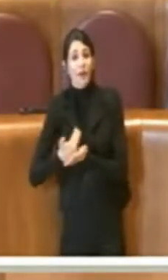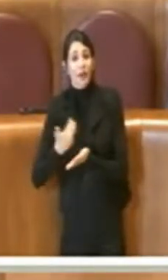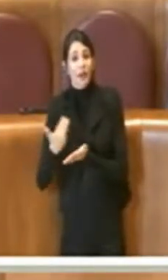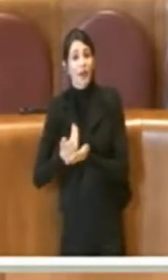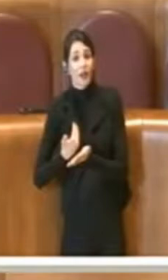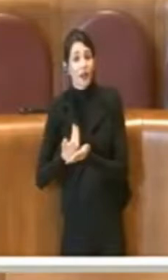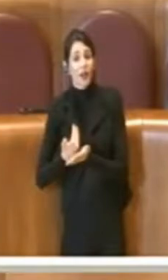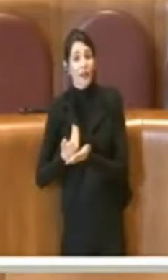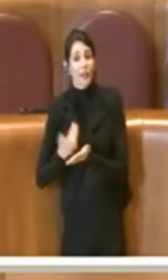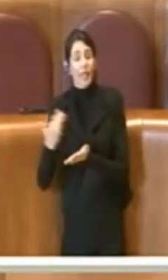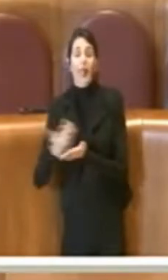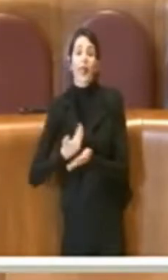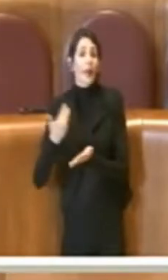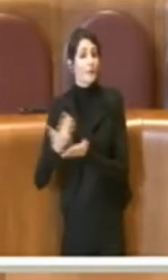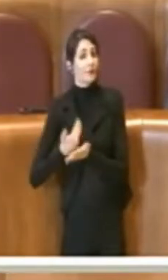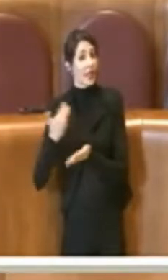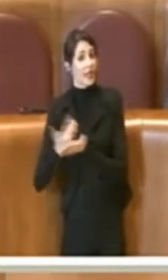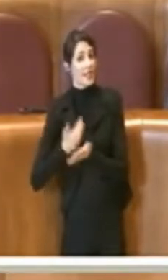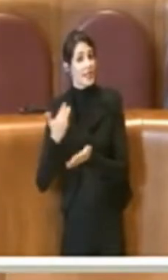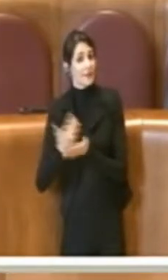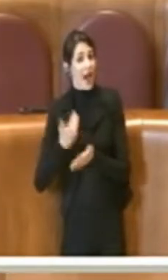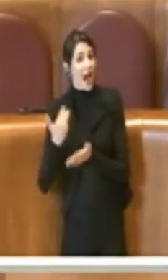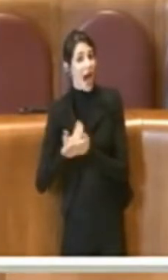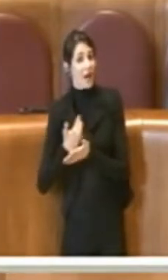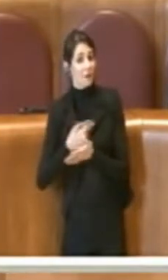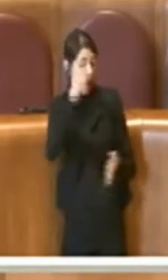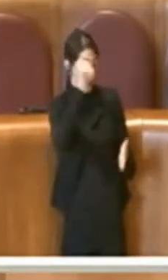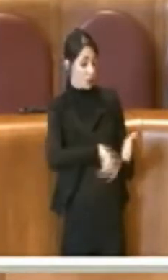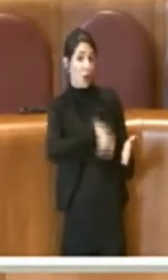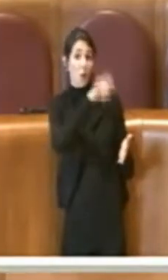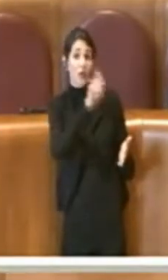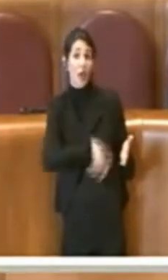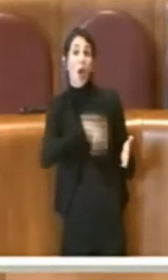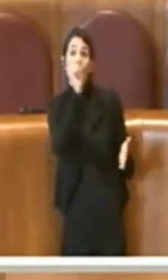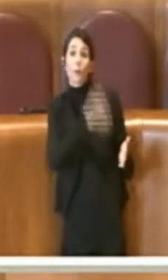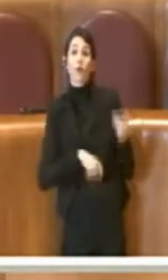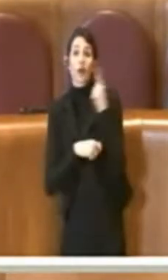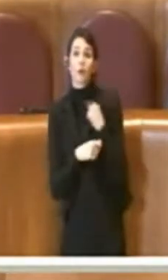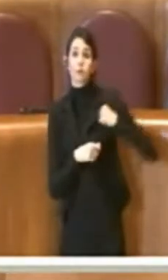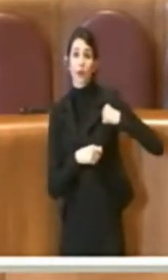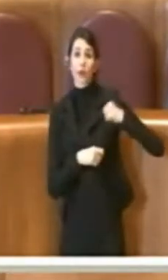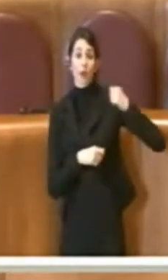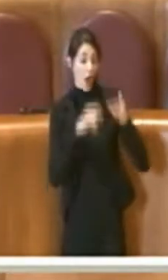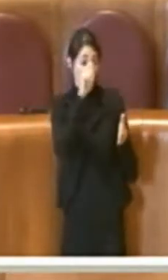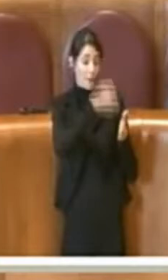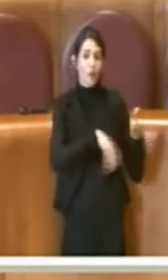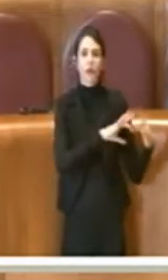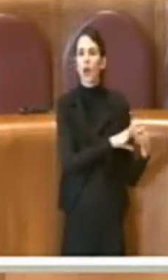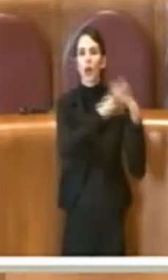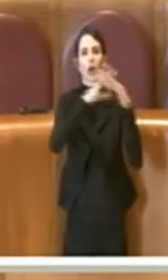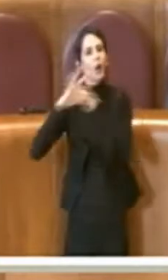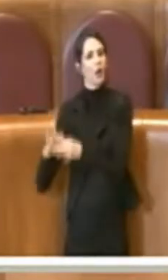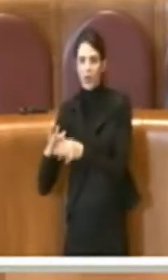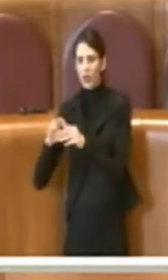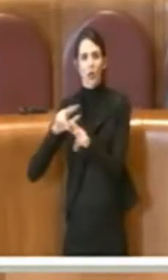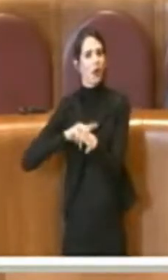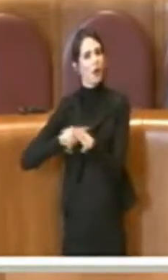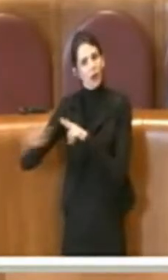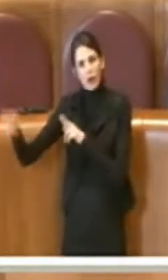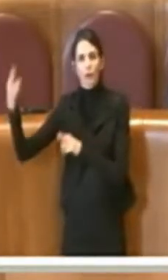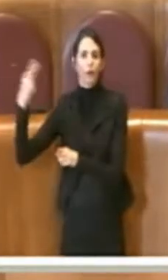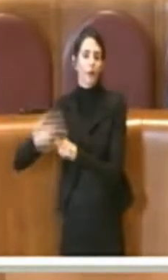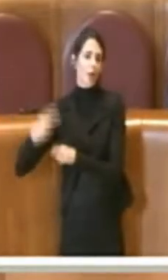levandosi diciamo da una condizione di mora, poi cadono sull'ente locale, sotto forma di